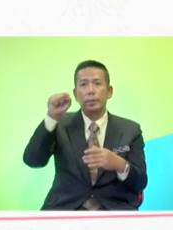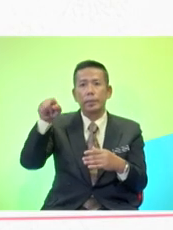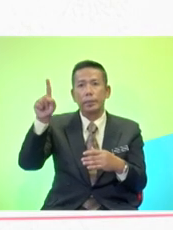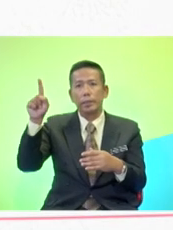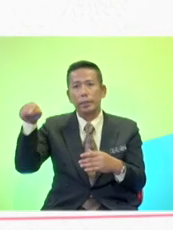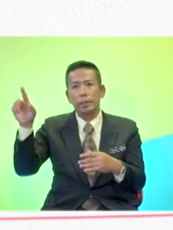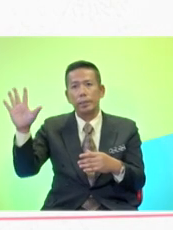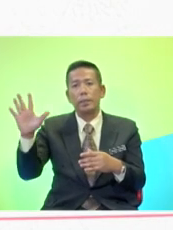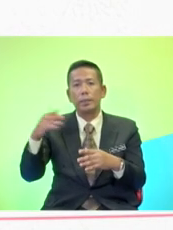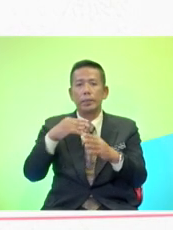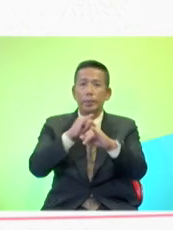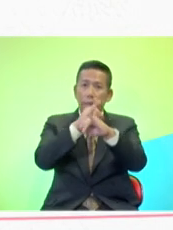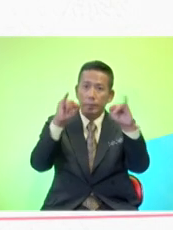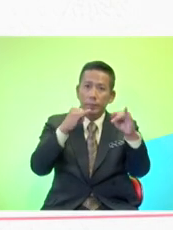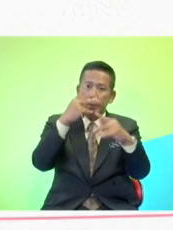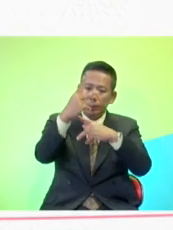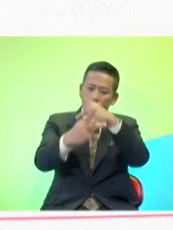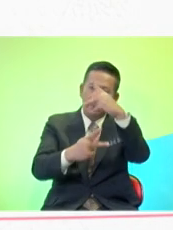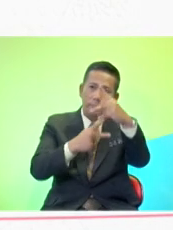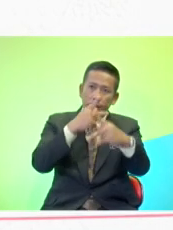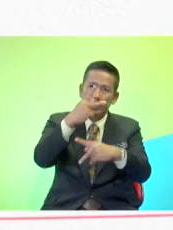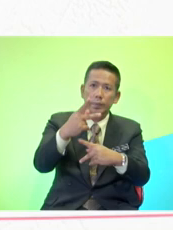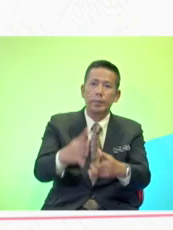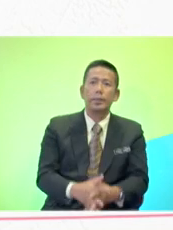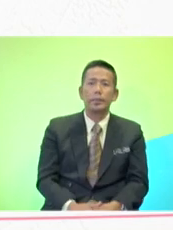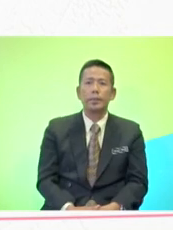proses seni ukiran itu sendiri